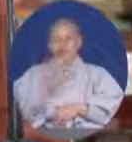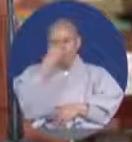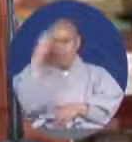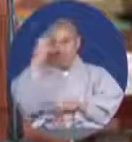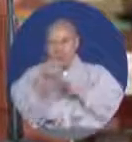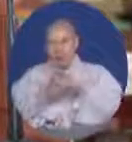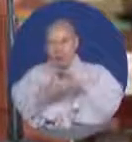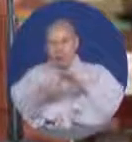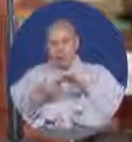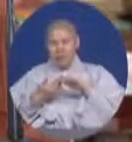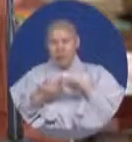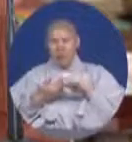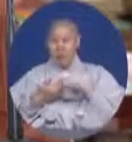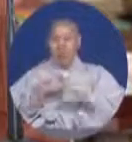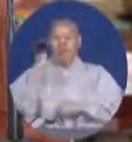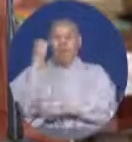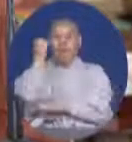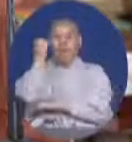전 본래 내가 있거든요.